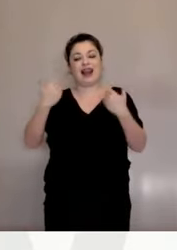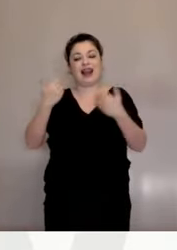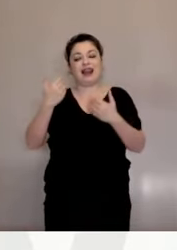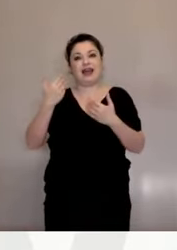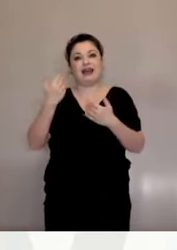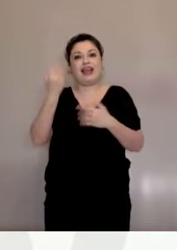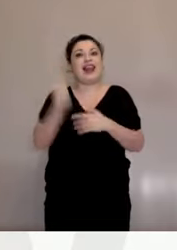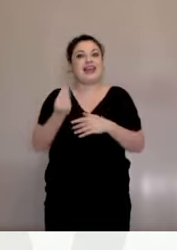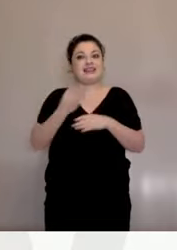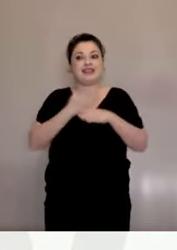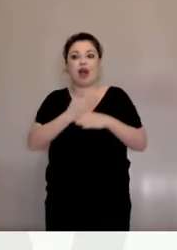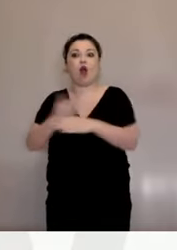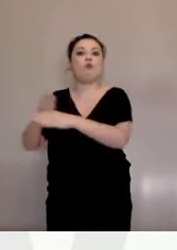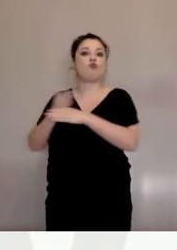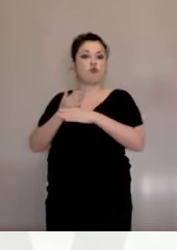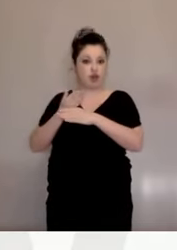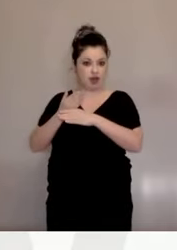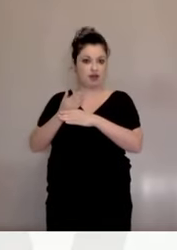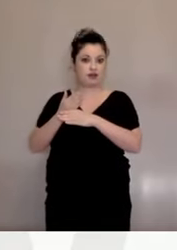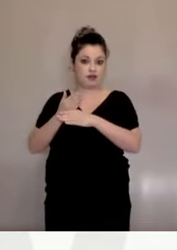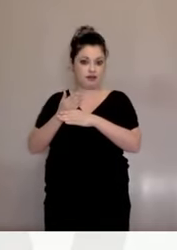che oggi